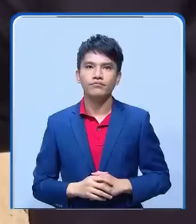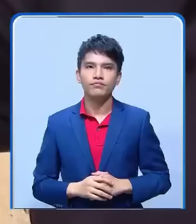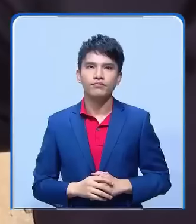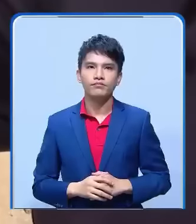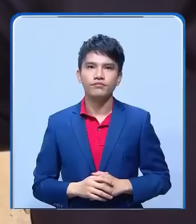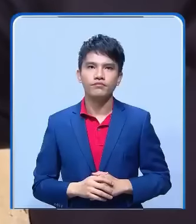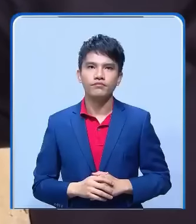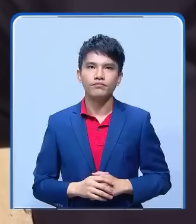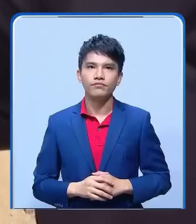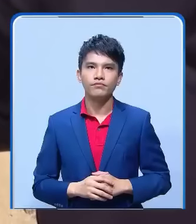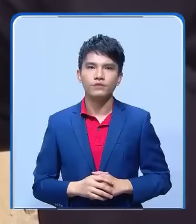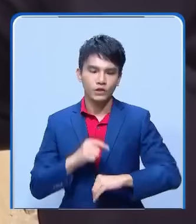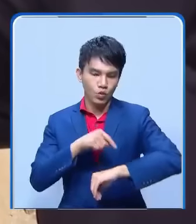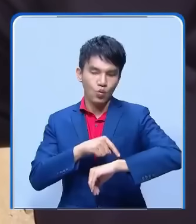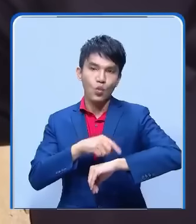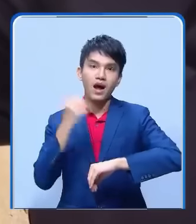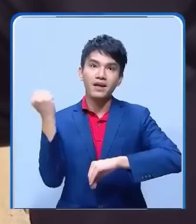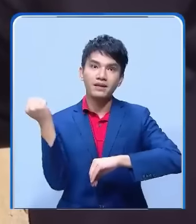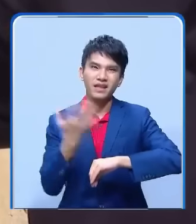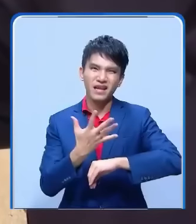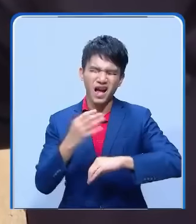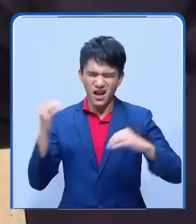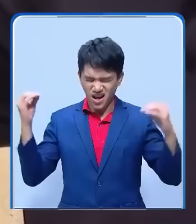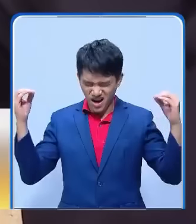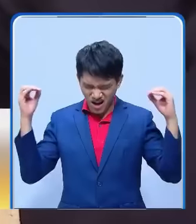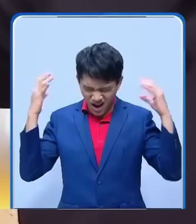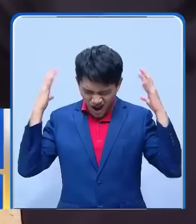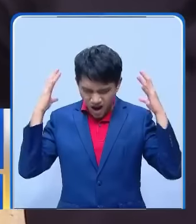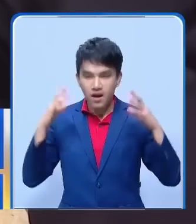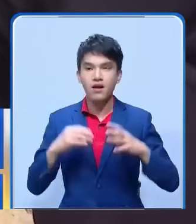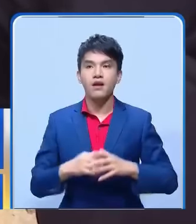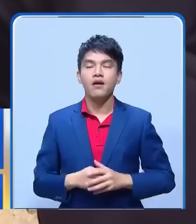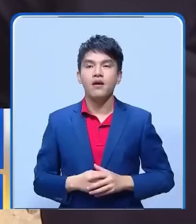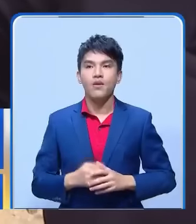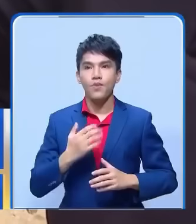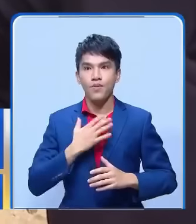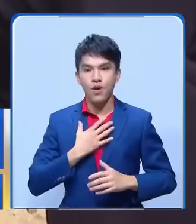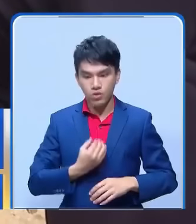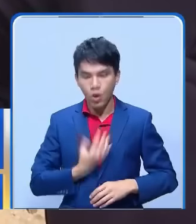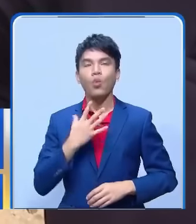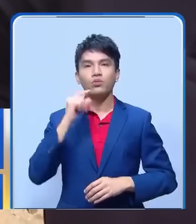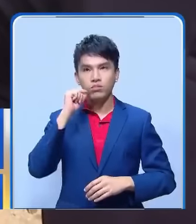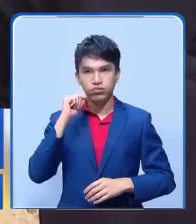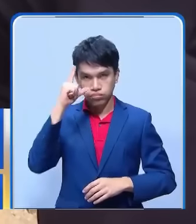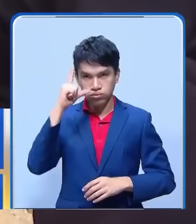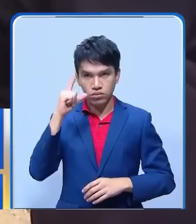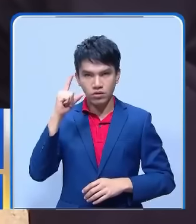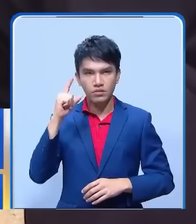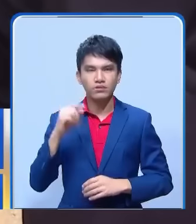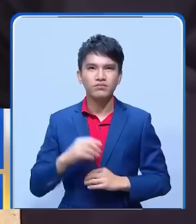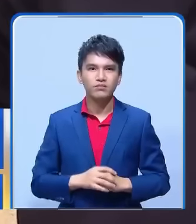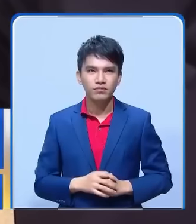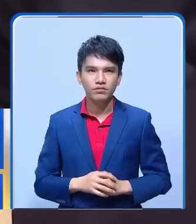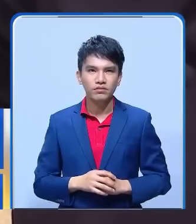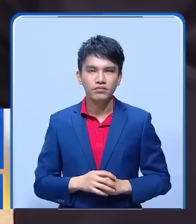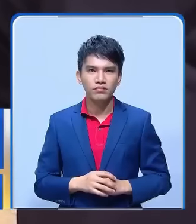พอประมาณตีห้าเนี่ยค่ะเสียงแบบโครมแบบโครมแบบใหญ่ใหญ่มากค่ะเราก็สะดุ้งตื่นพอสะดุ้งตื่นก็เลยฟ้าคว้า